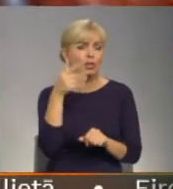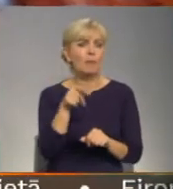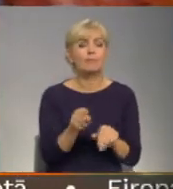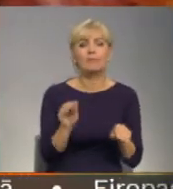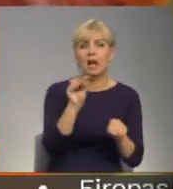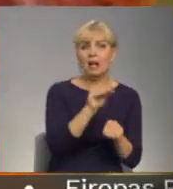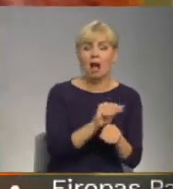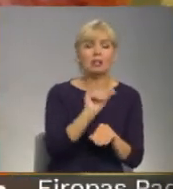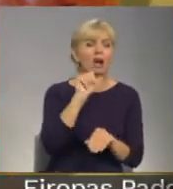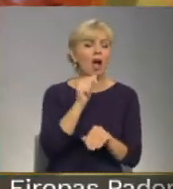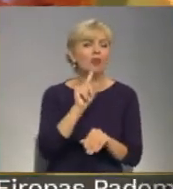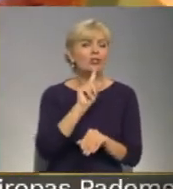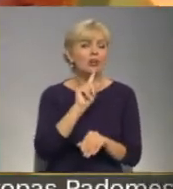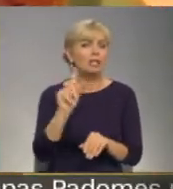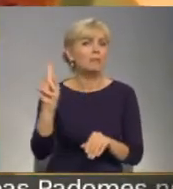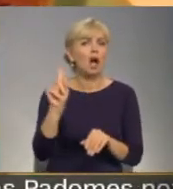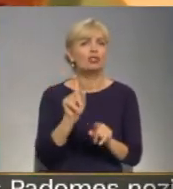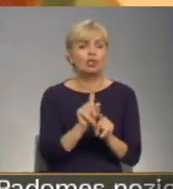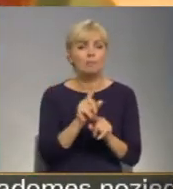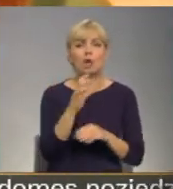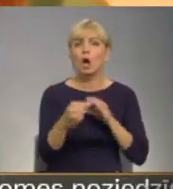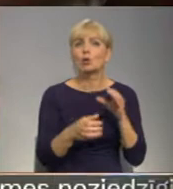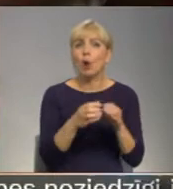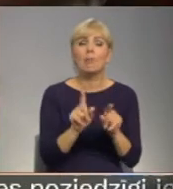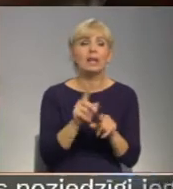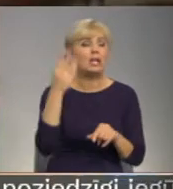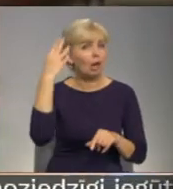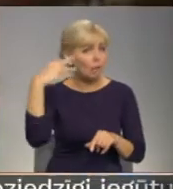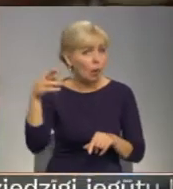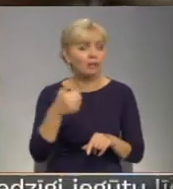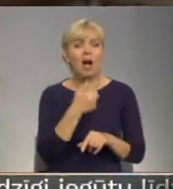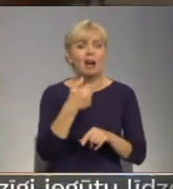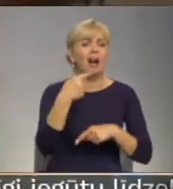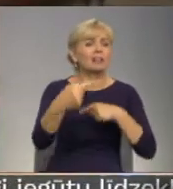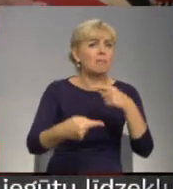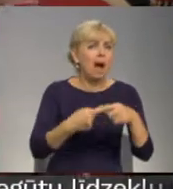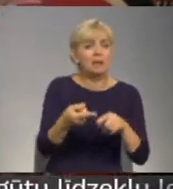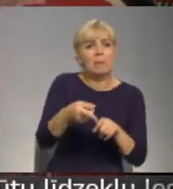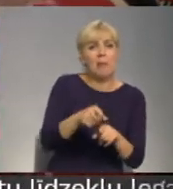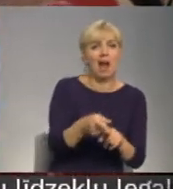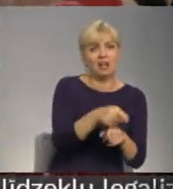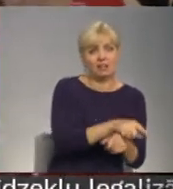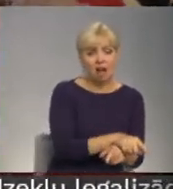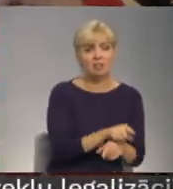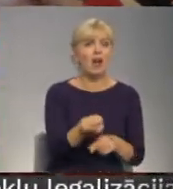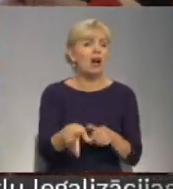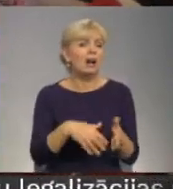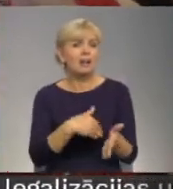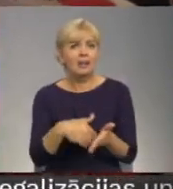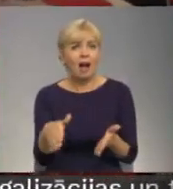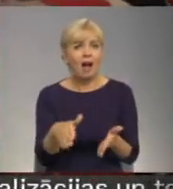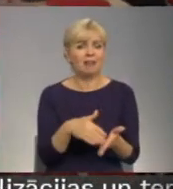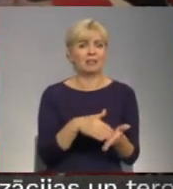klāt vēl nāk garšas īpašības. Un arī tomātiem ir moda, kas gadu no gadu mainās. Tas